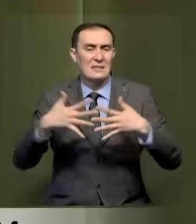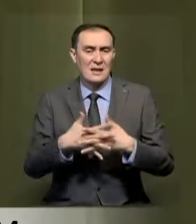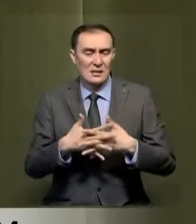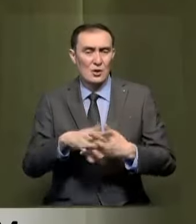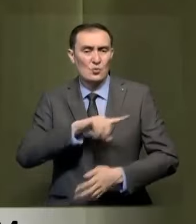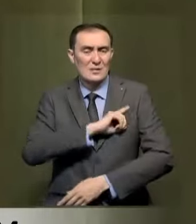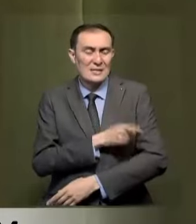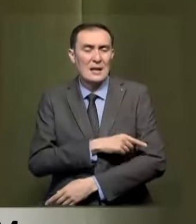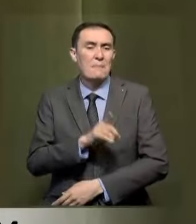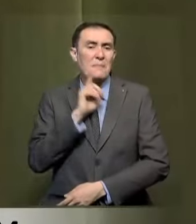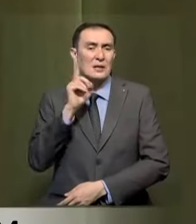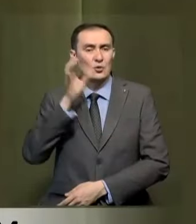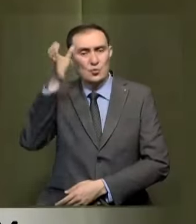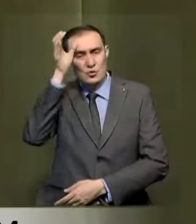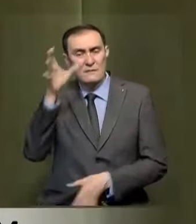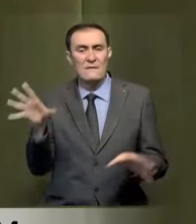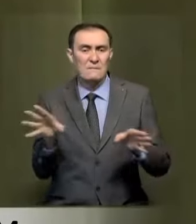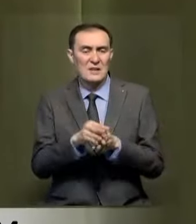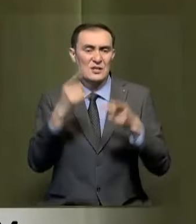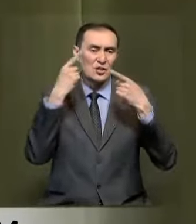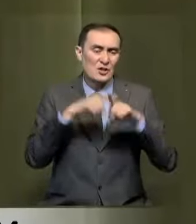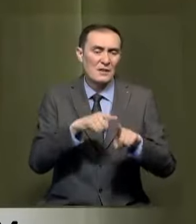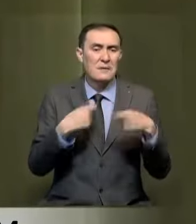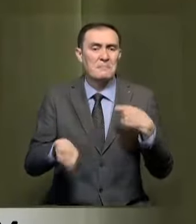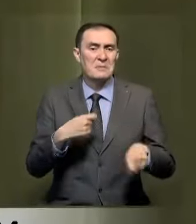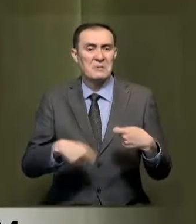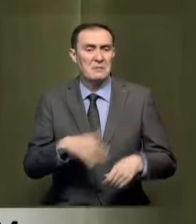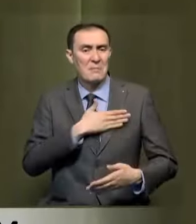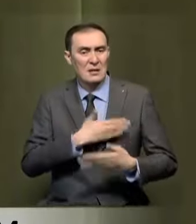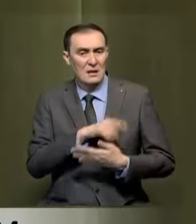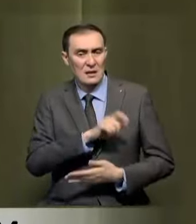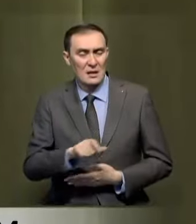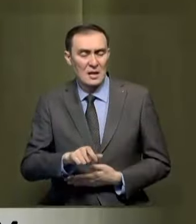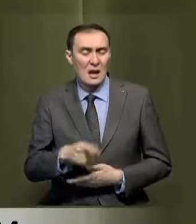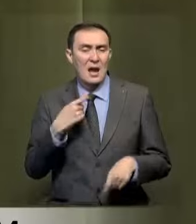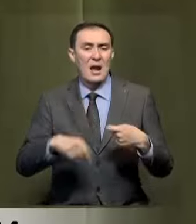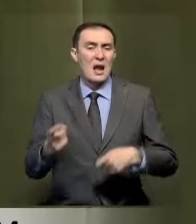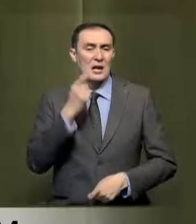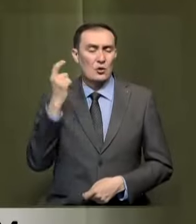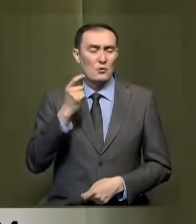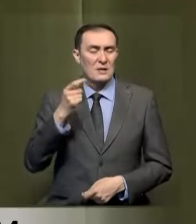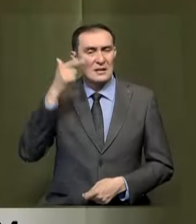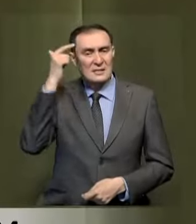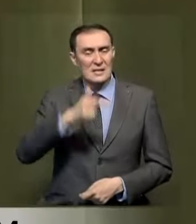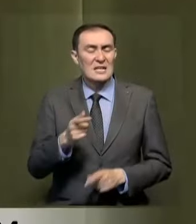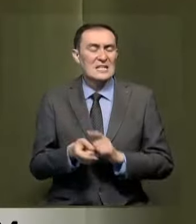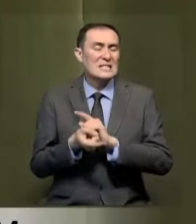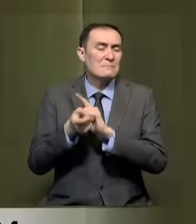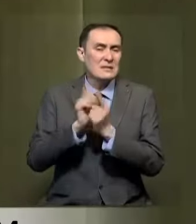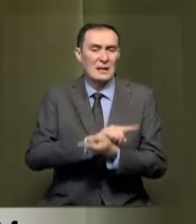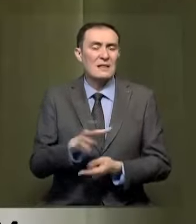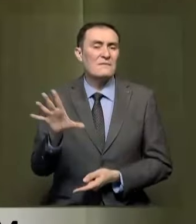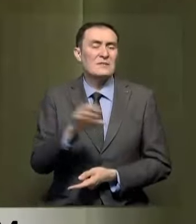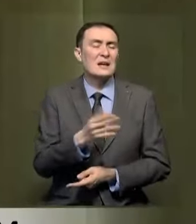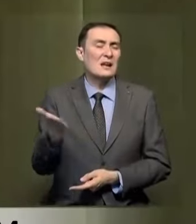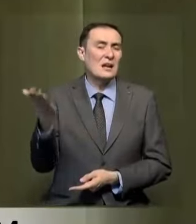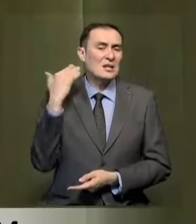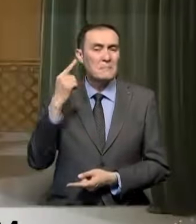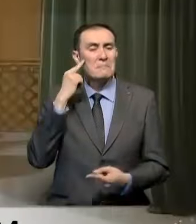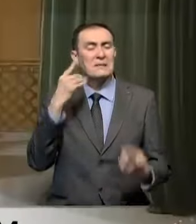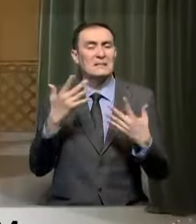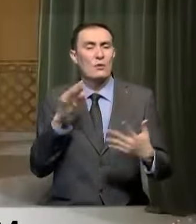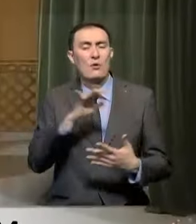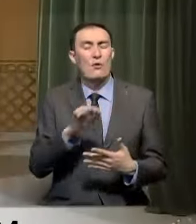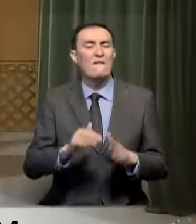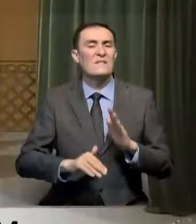усилий молодых учёных инженеров и предпринимателей экономика знаний в корне поменяла все прежние представления